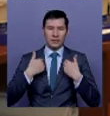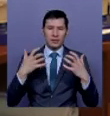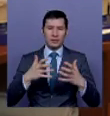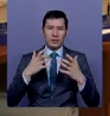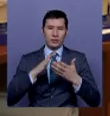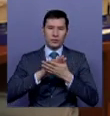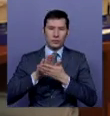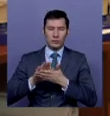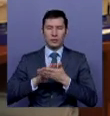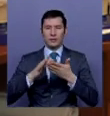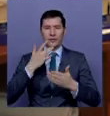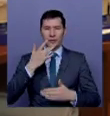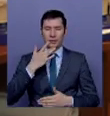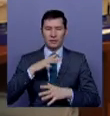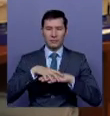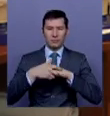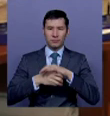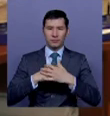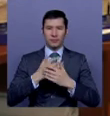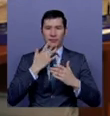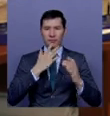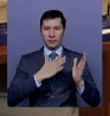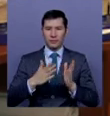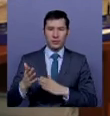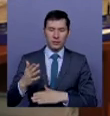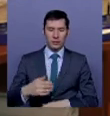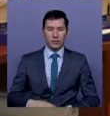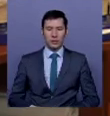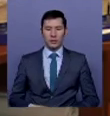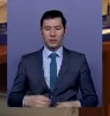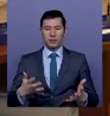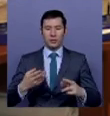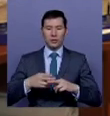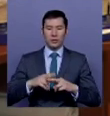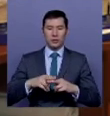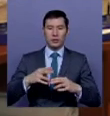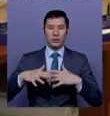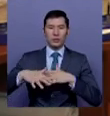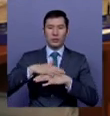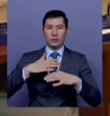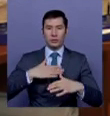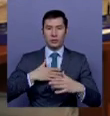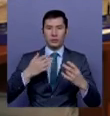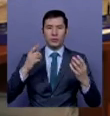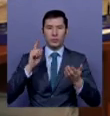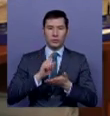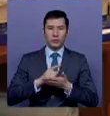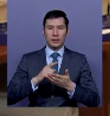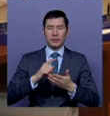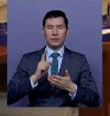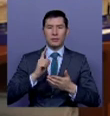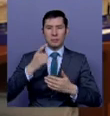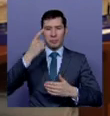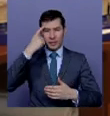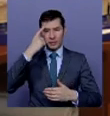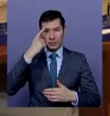енді бүгінгі жағдайда біздің халық соны дұрыс түсіну керек ол айту бір дағы оны соны